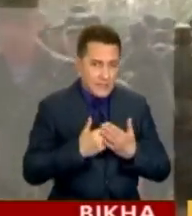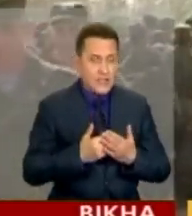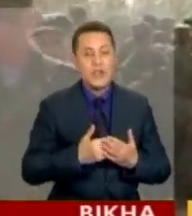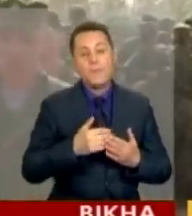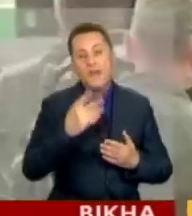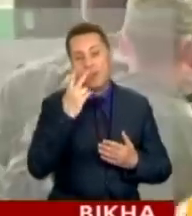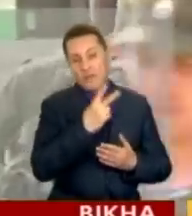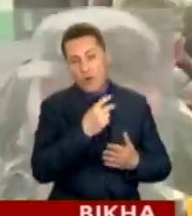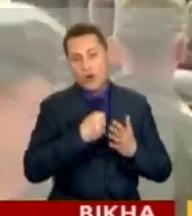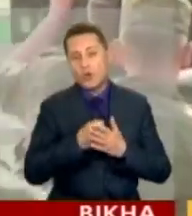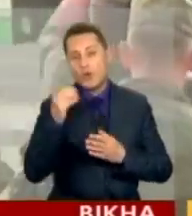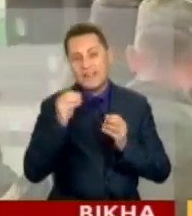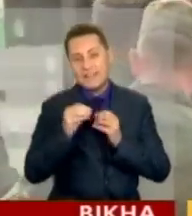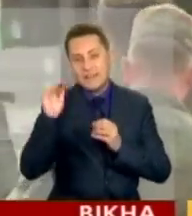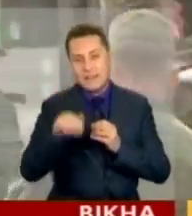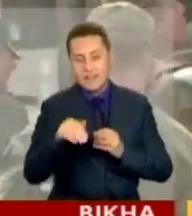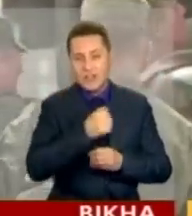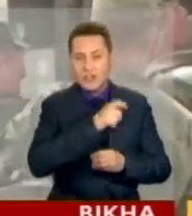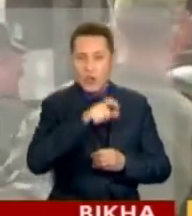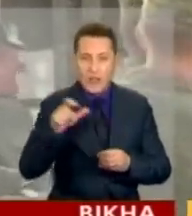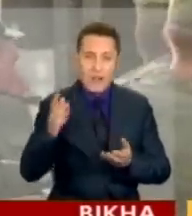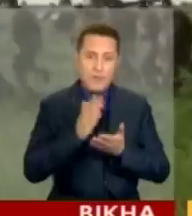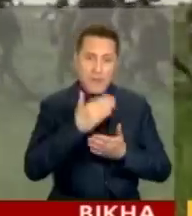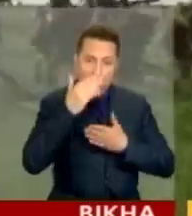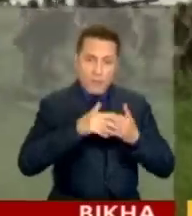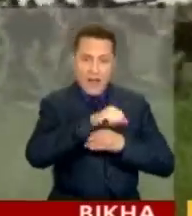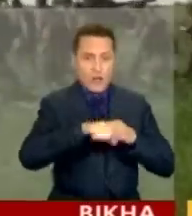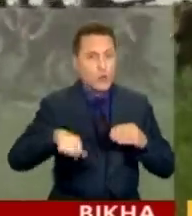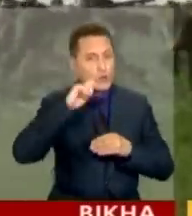до 10 тисяч солдатів і досі перебувають у прикордонних з Україною